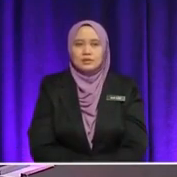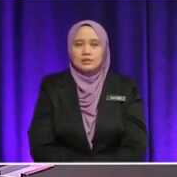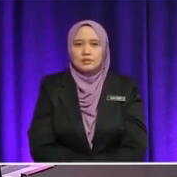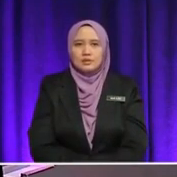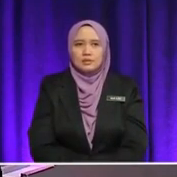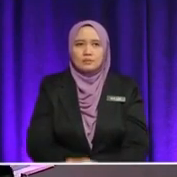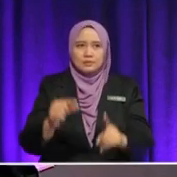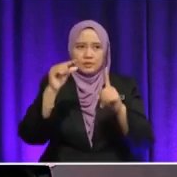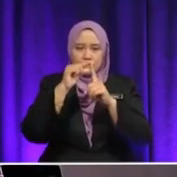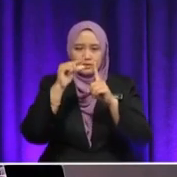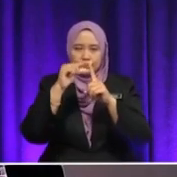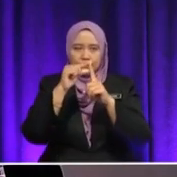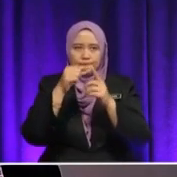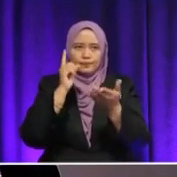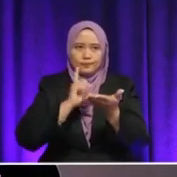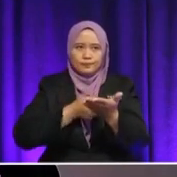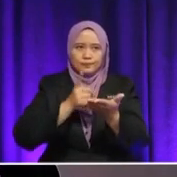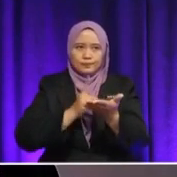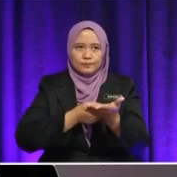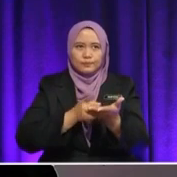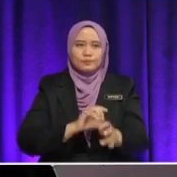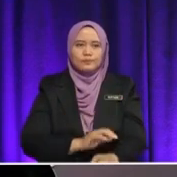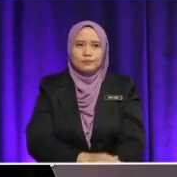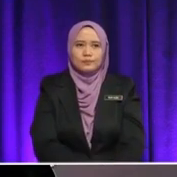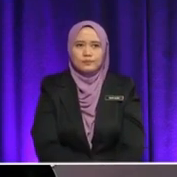KMI jawatankuasa adalah membincangkan